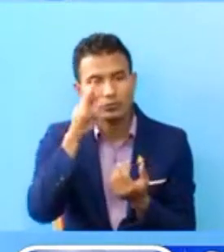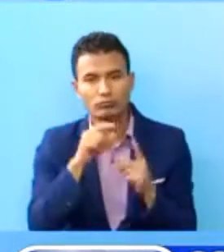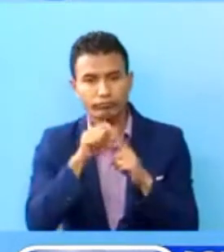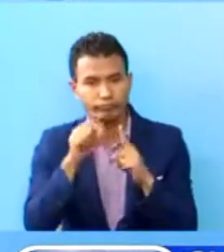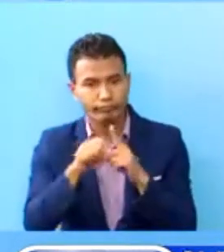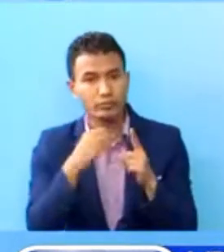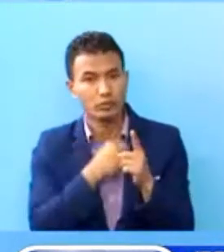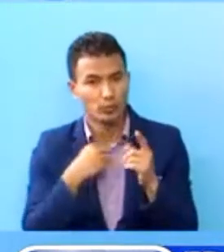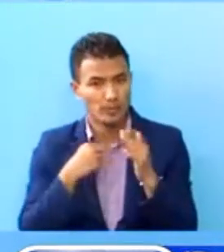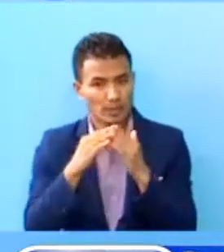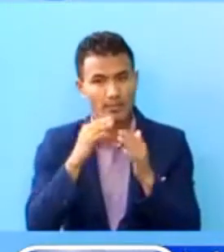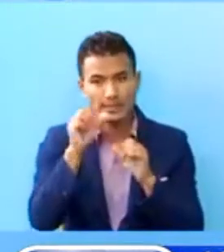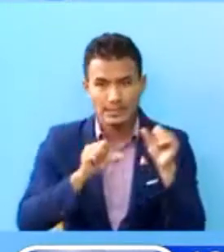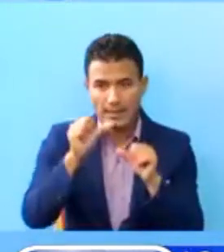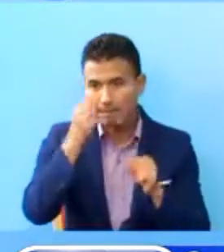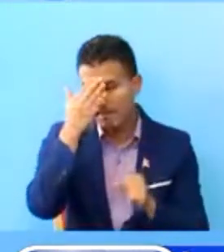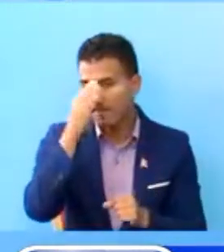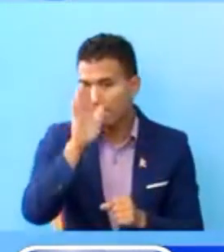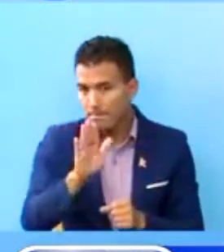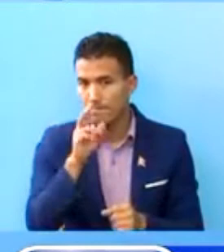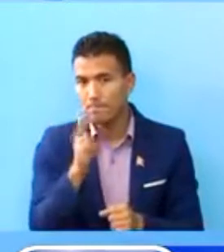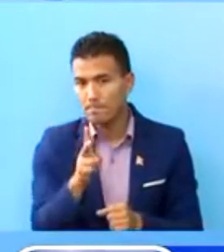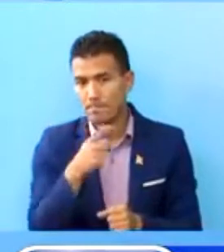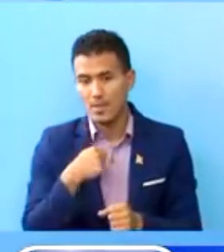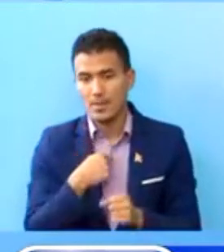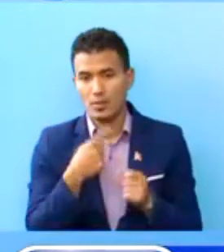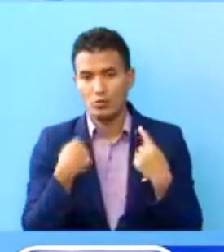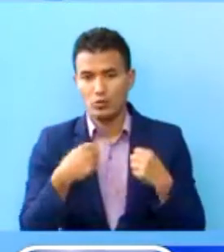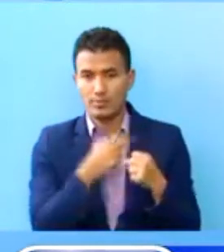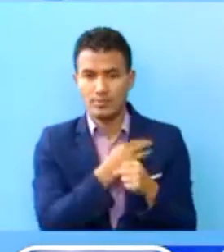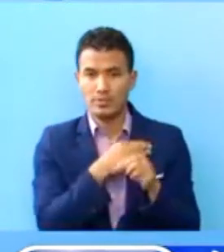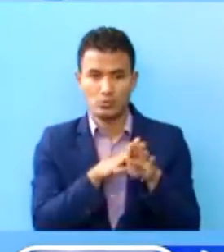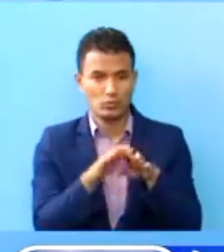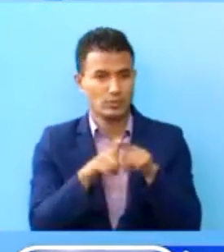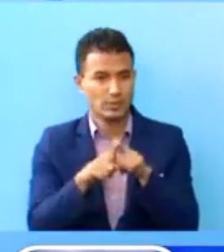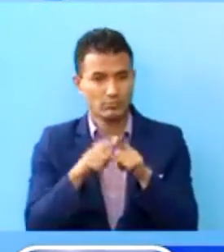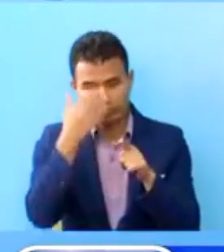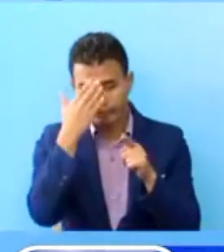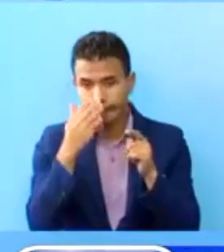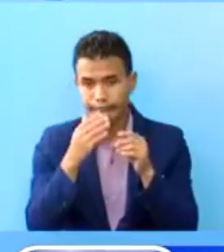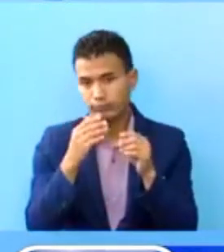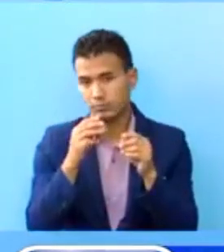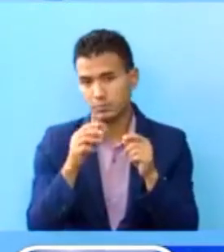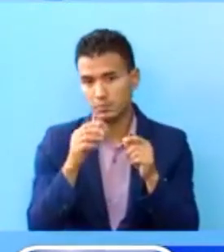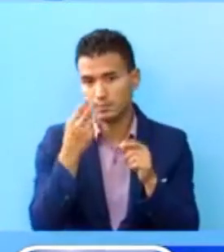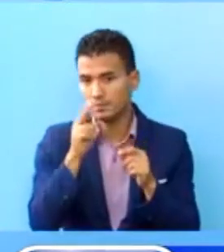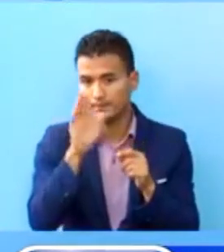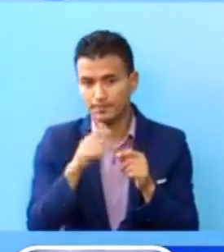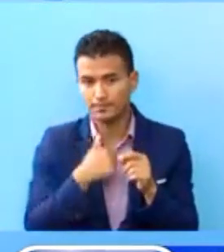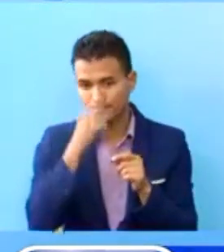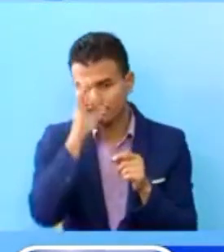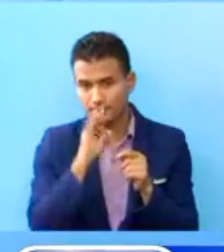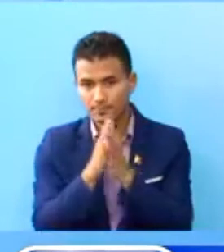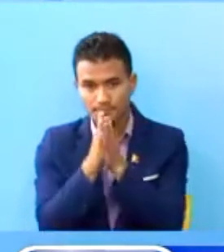प्राइभेट हस्पिटलमा जानेर केसहरू देखिए हाम्रा स्वास्थ्य कर्मीहरू पनि यो सङ्क्रमण पर्नु भएको छ। मैले विशेष अनुरोध